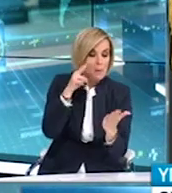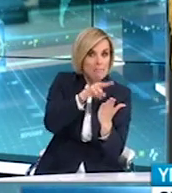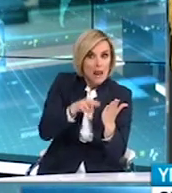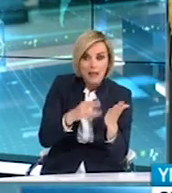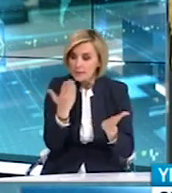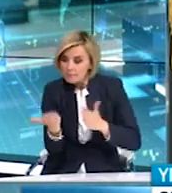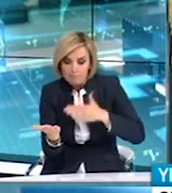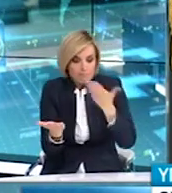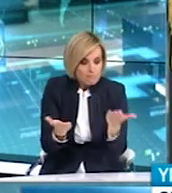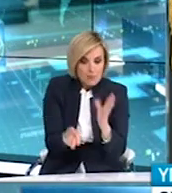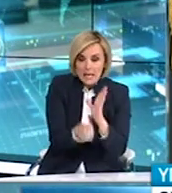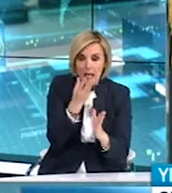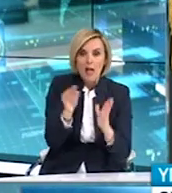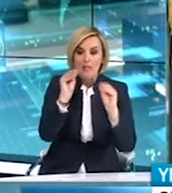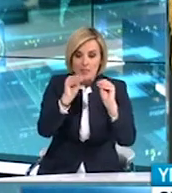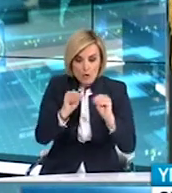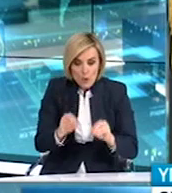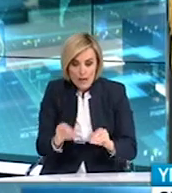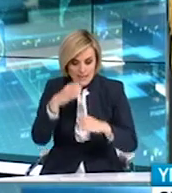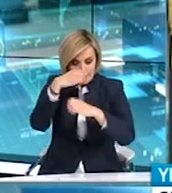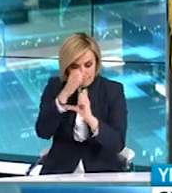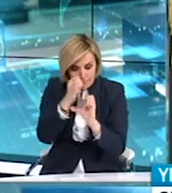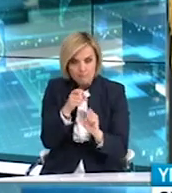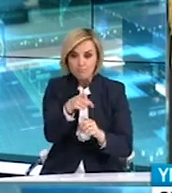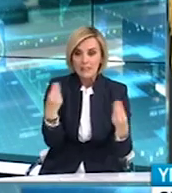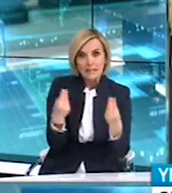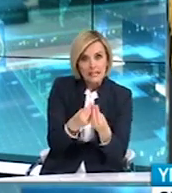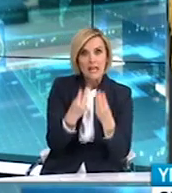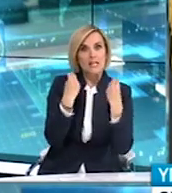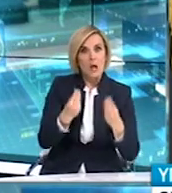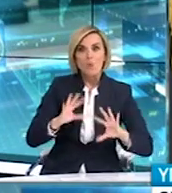υπόψη τα νεότερα επιστημονικά, κλινικά και επιδημιολογικά δεδομένα.